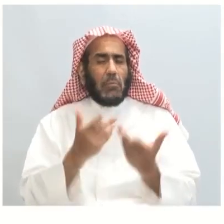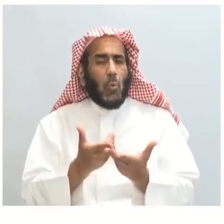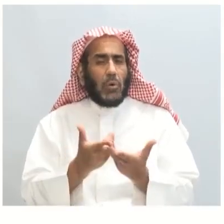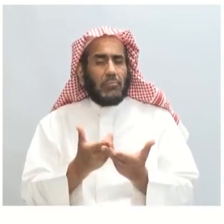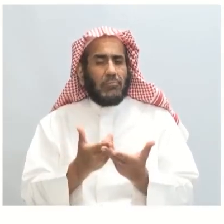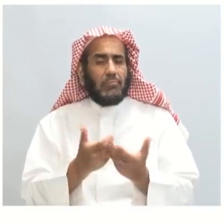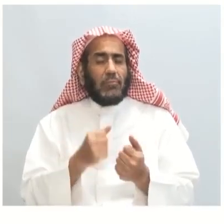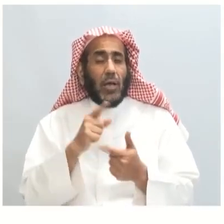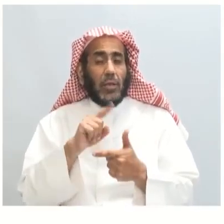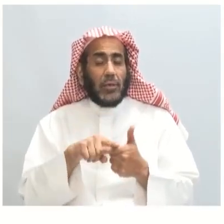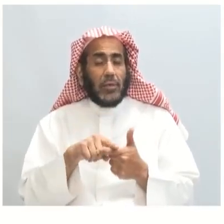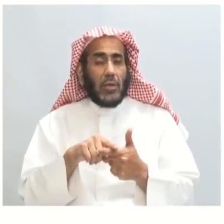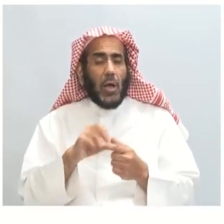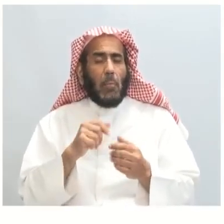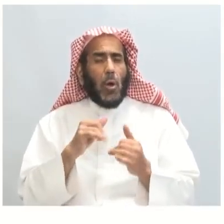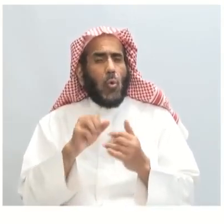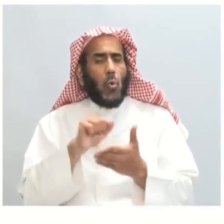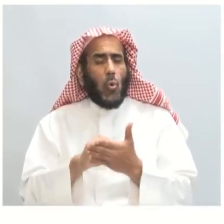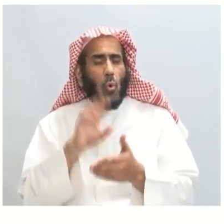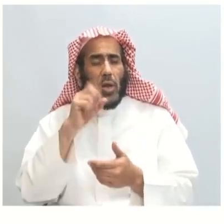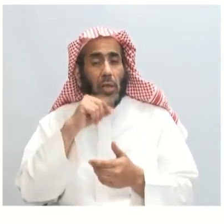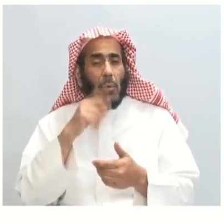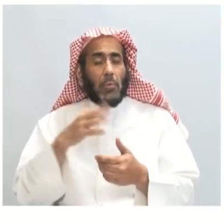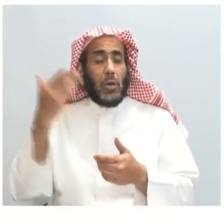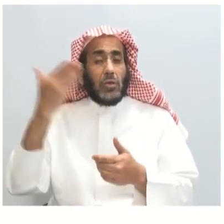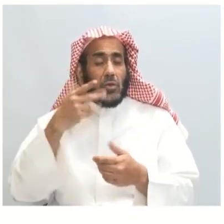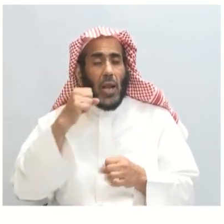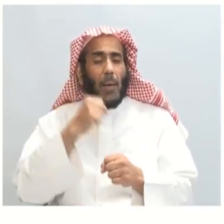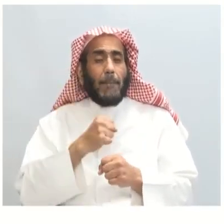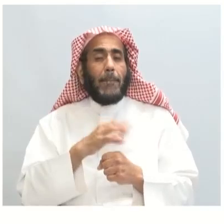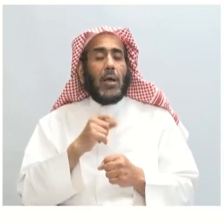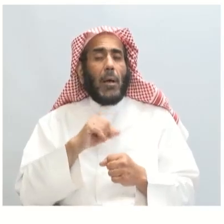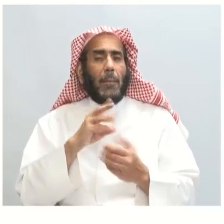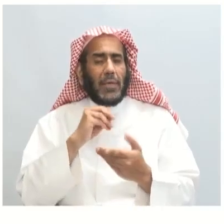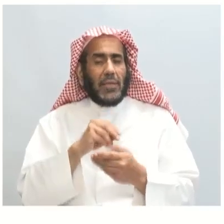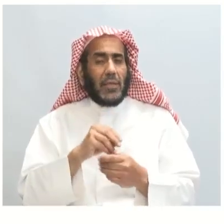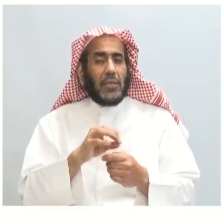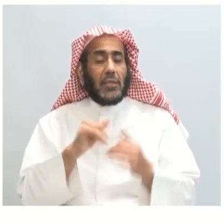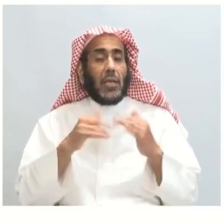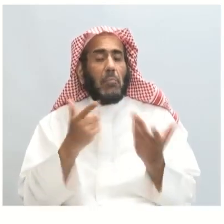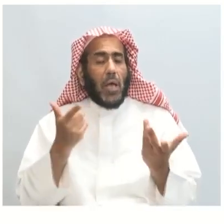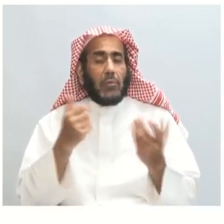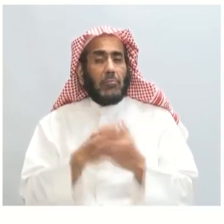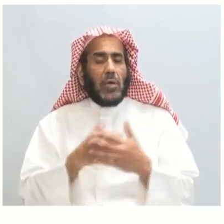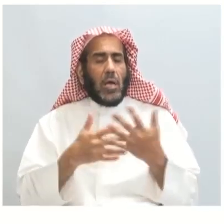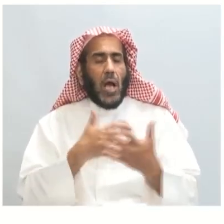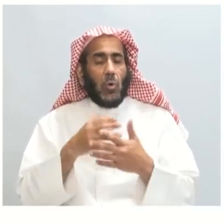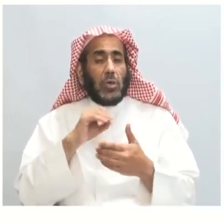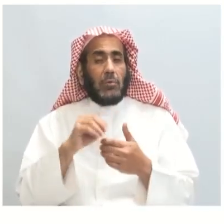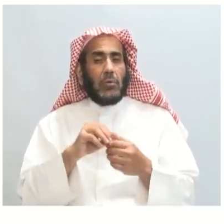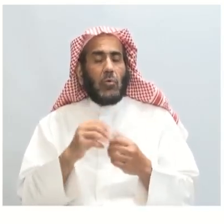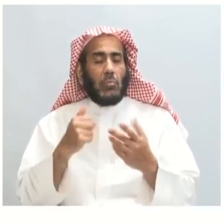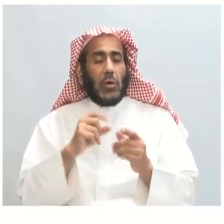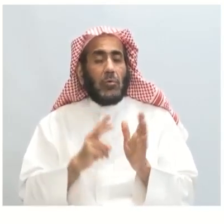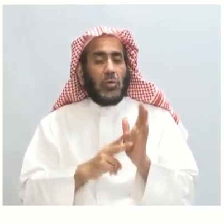ايضا ما الحقوق التي امرنا عليه الصلاه والسلام باعطائها للطريق حاولوا الاجابه هنا